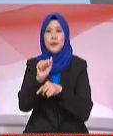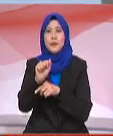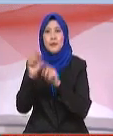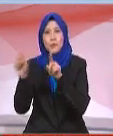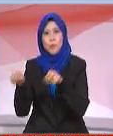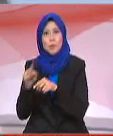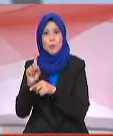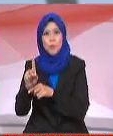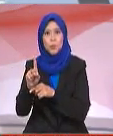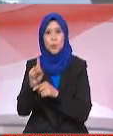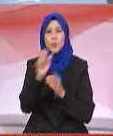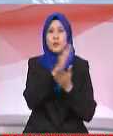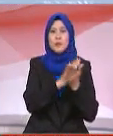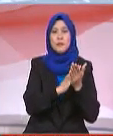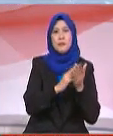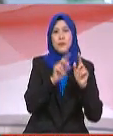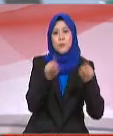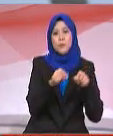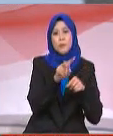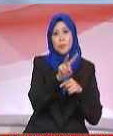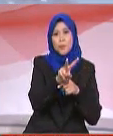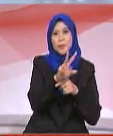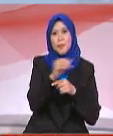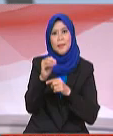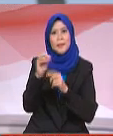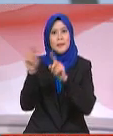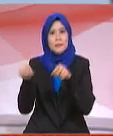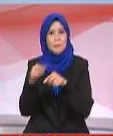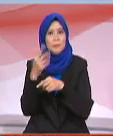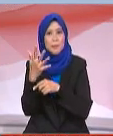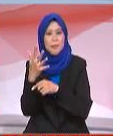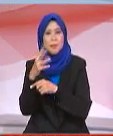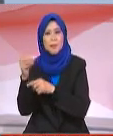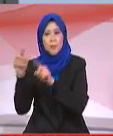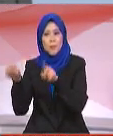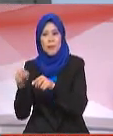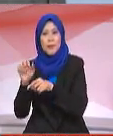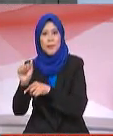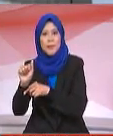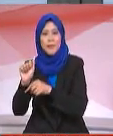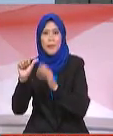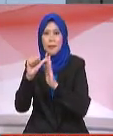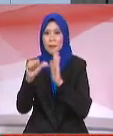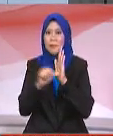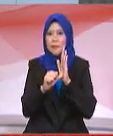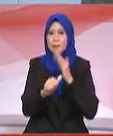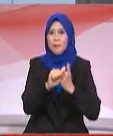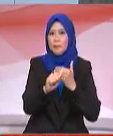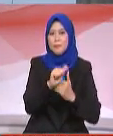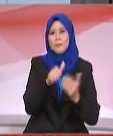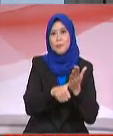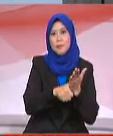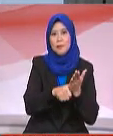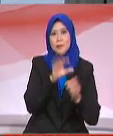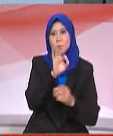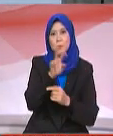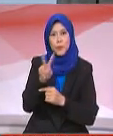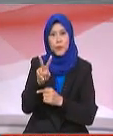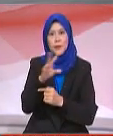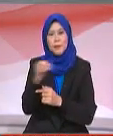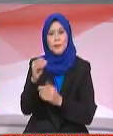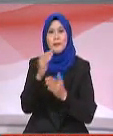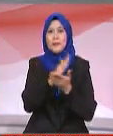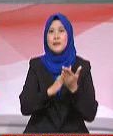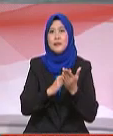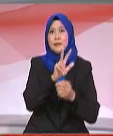39A-1, Seksyen 12-2 dan Seksyen 15-1-A Akta Dadah Berbahaya 1952 serta